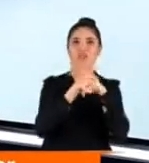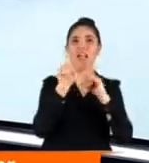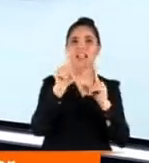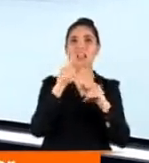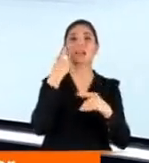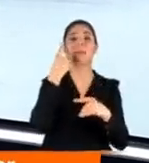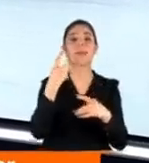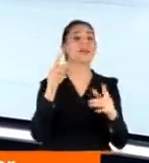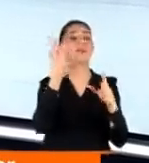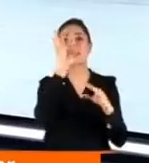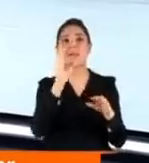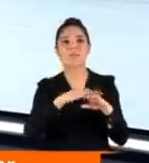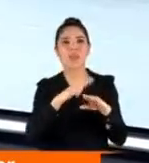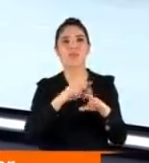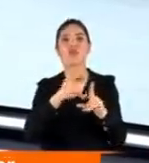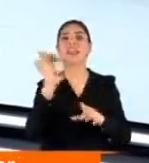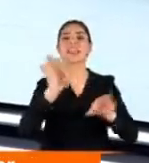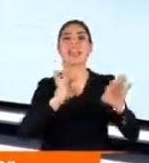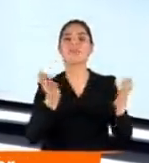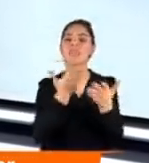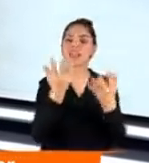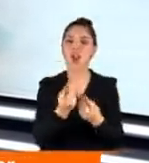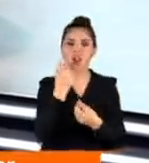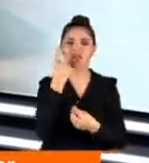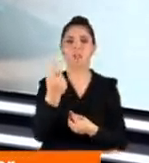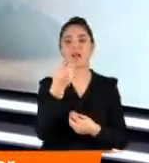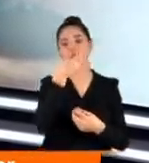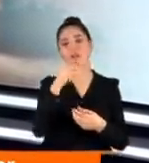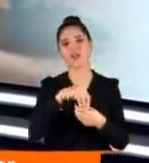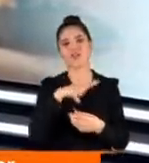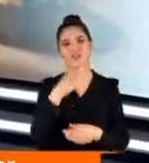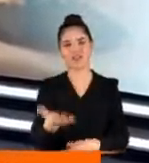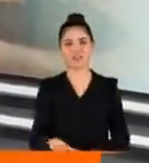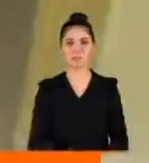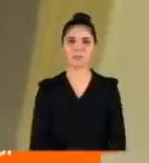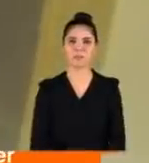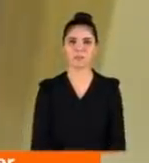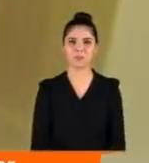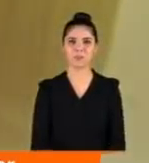Peki kimler yapacak? Denetim nasıl gerçekleşecek? Haberde.